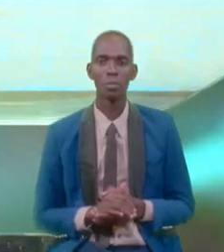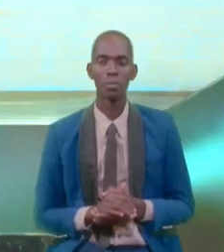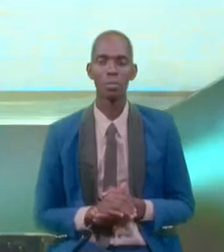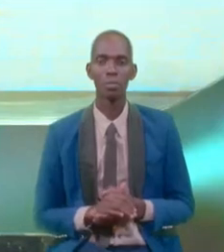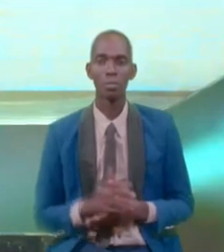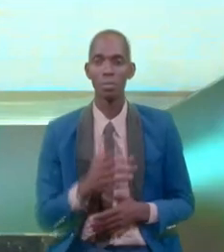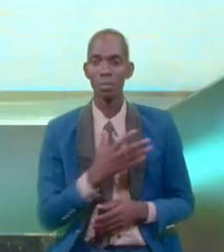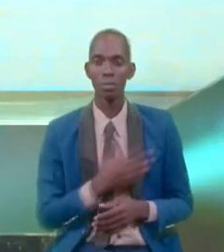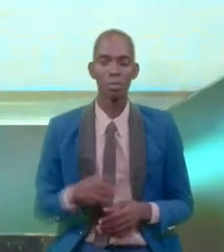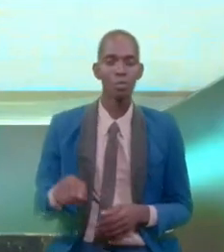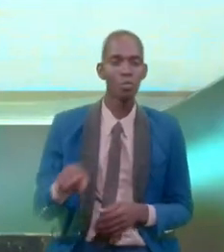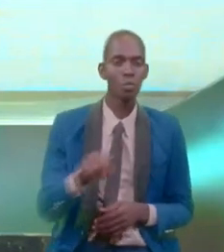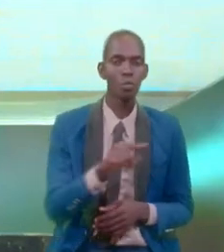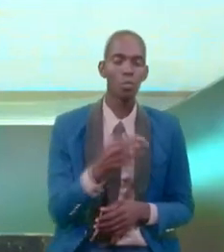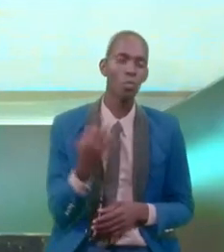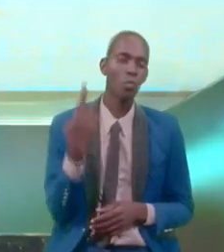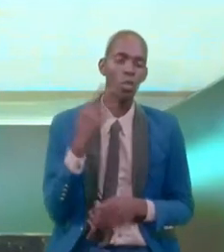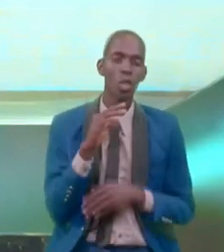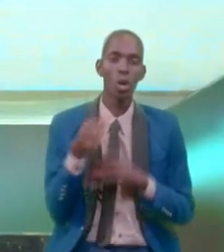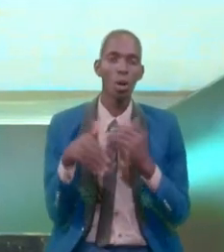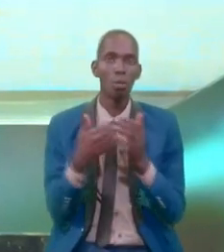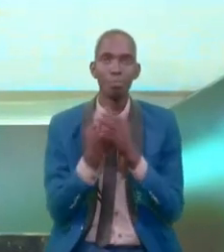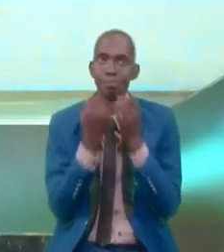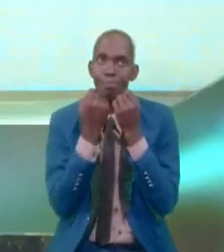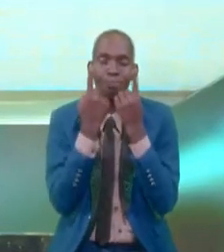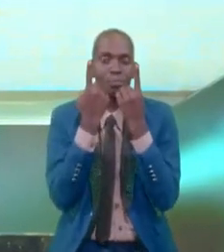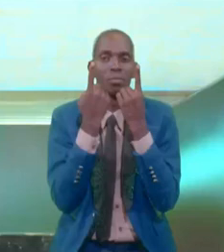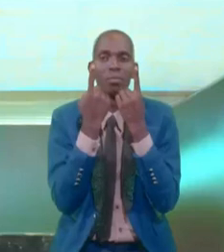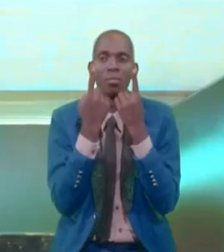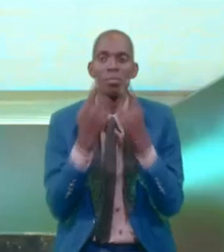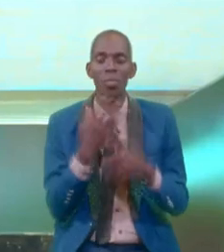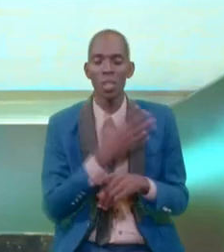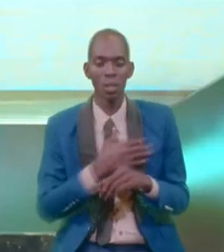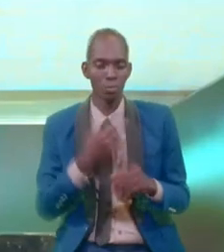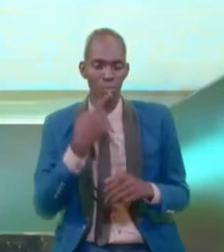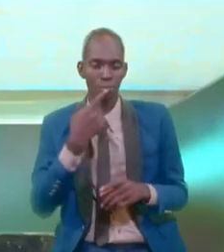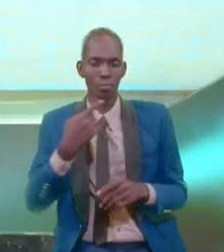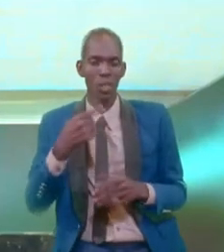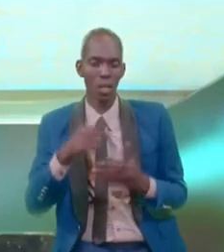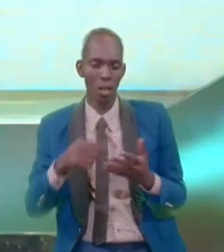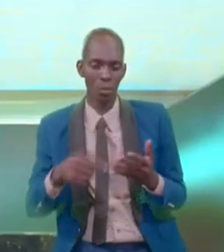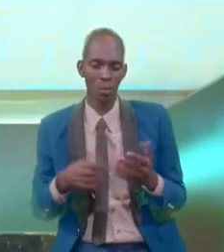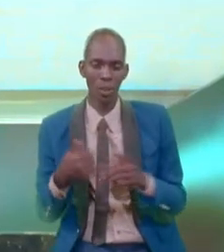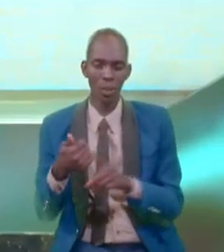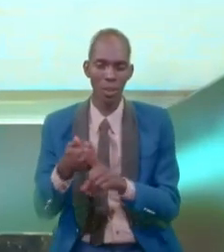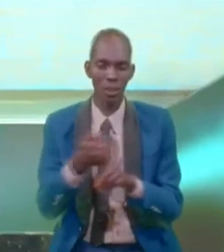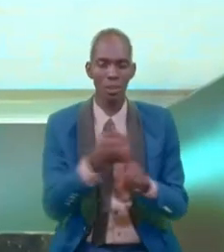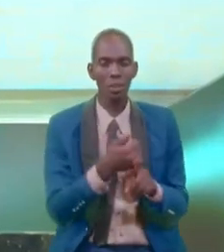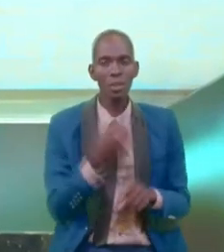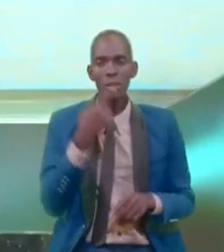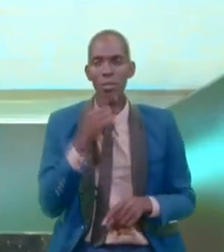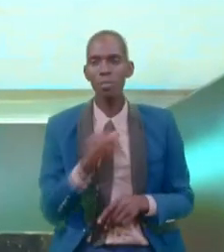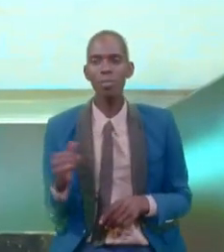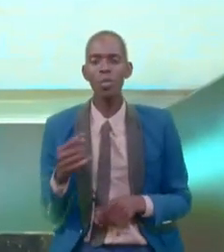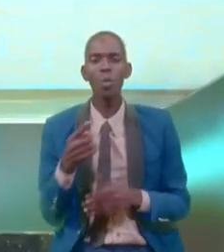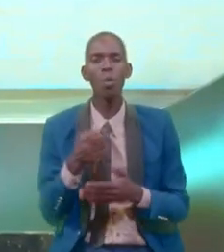36. Tous furent saisis de stupeur et ils se disaient les